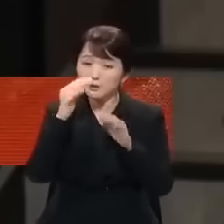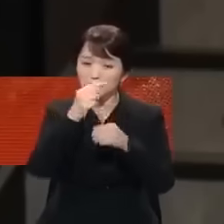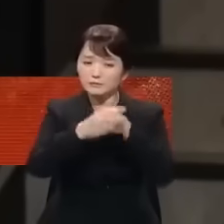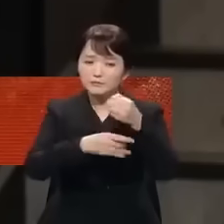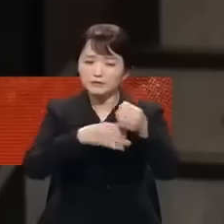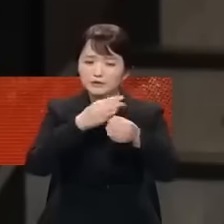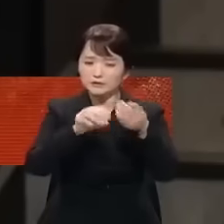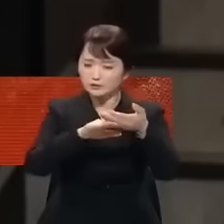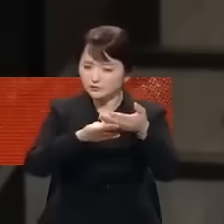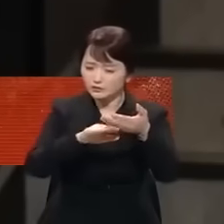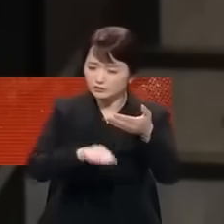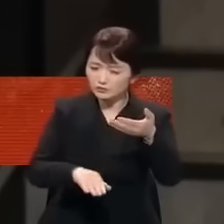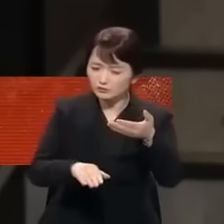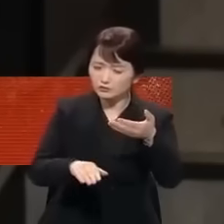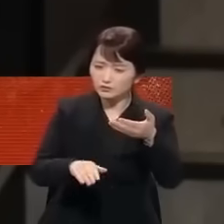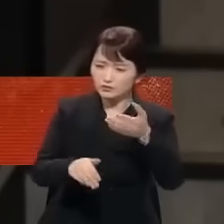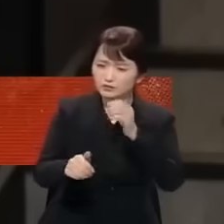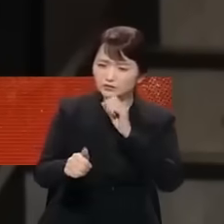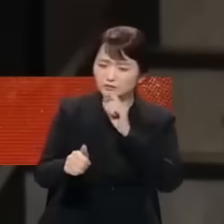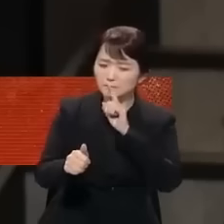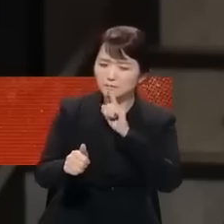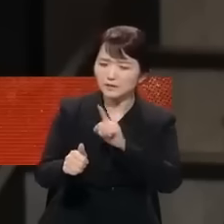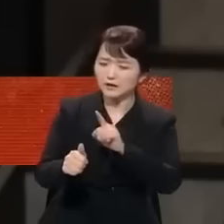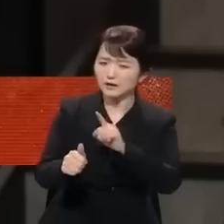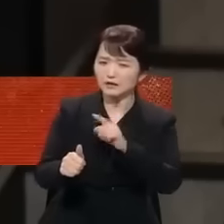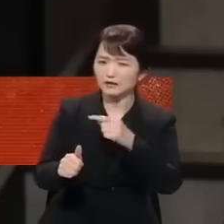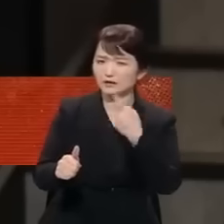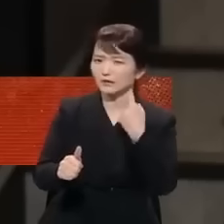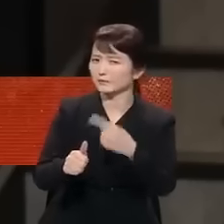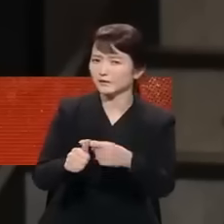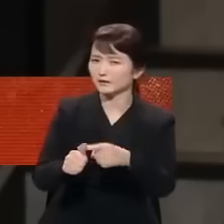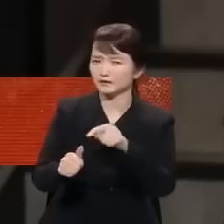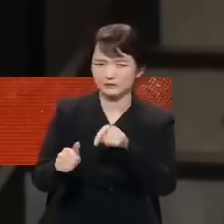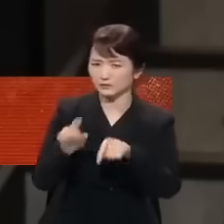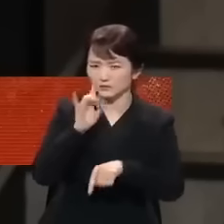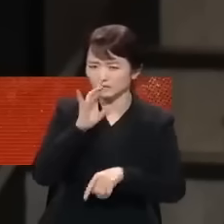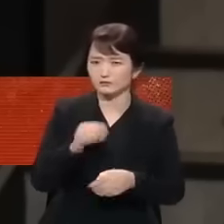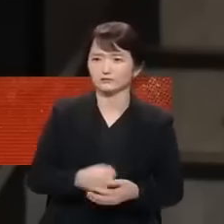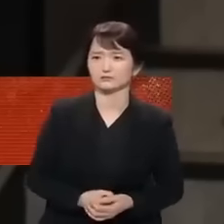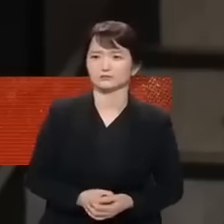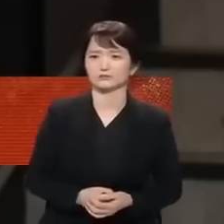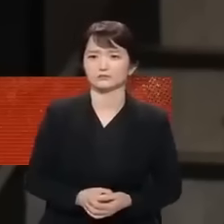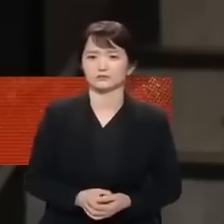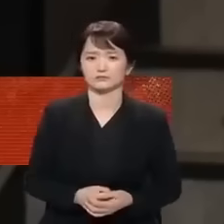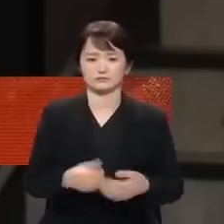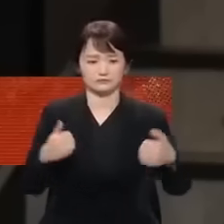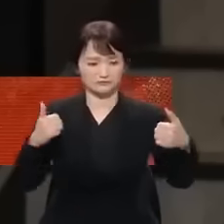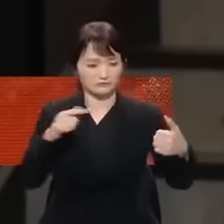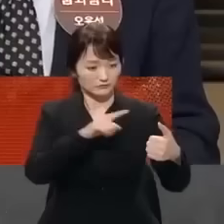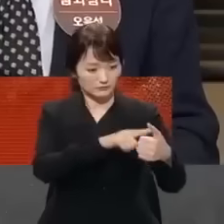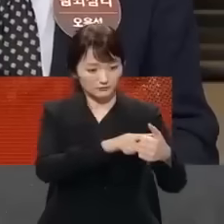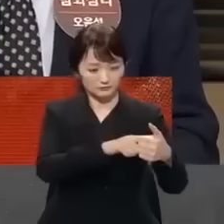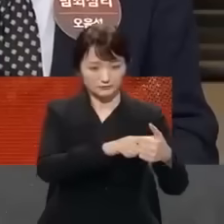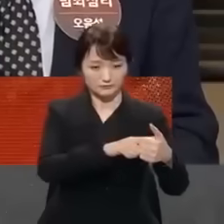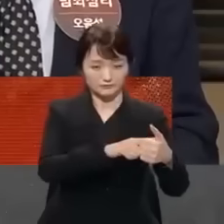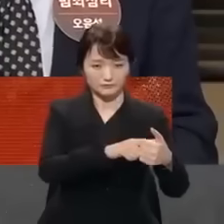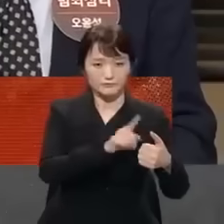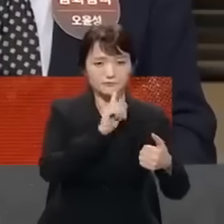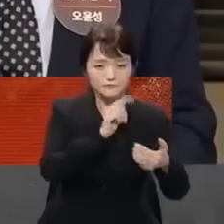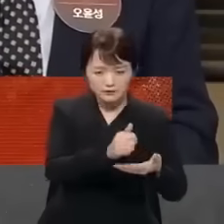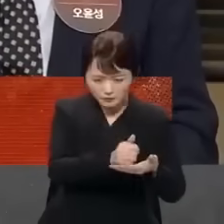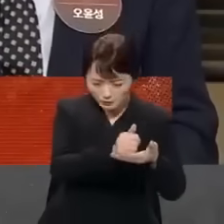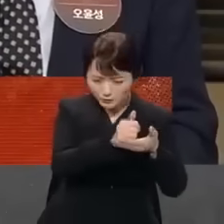대하듯이 지금 그렇게 하면 안 되죠 거기다 이제 어떤 욕까지 그 하는 건데 상대는 꼬박꼬박 존대말을 보저 보내고